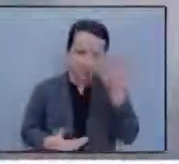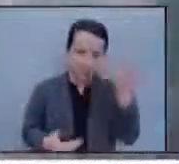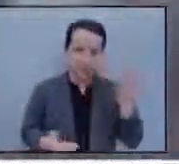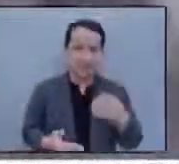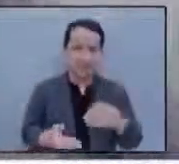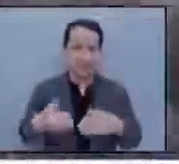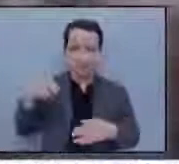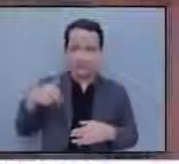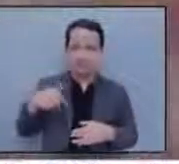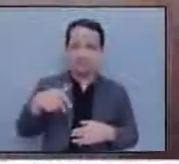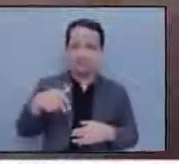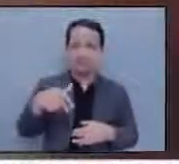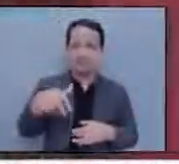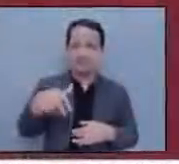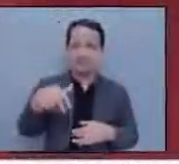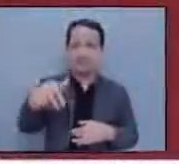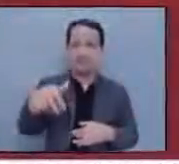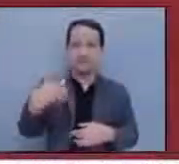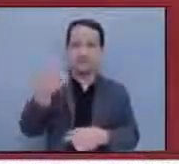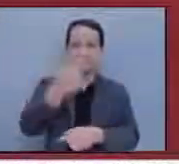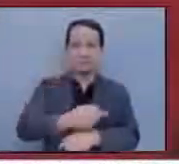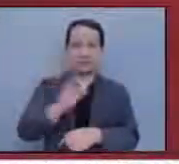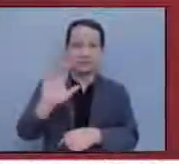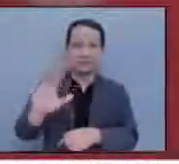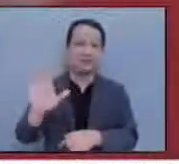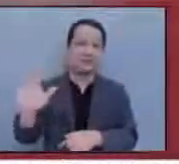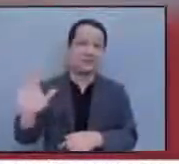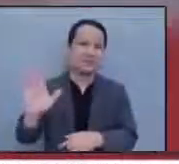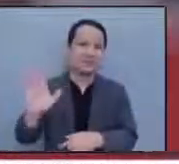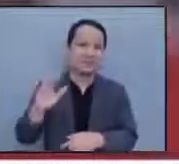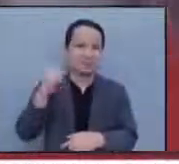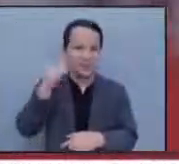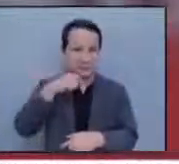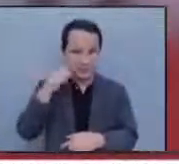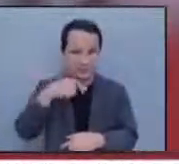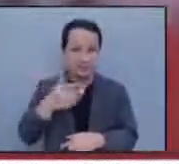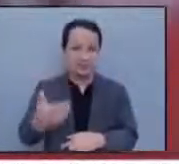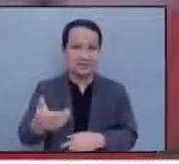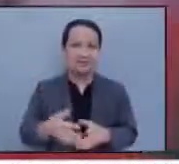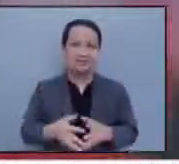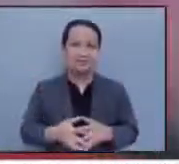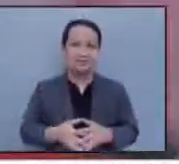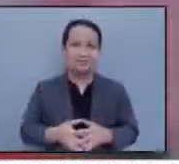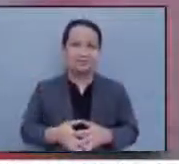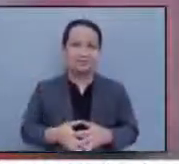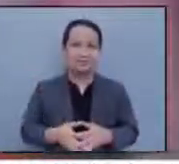sa araw na kasal ng kanyang little sister.